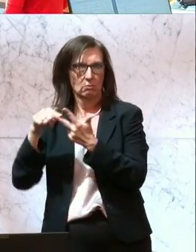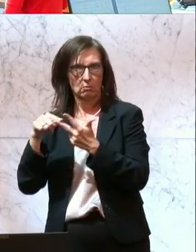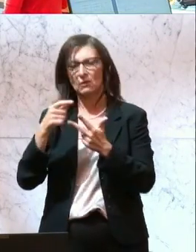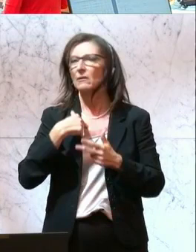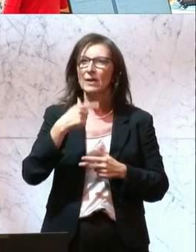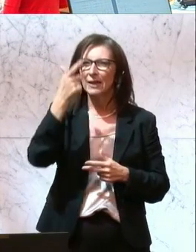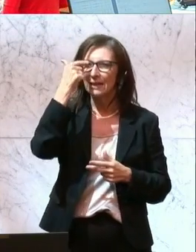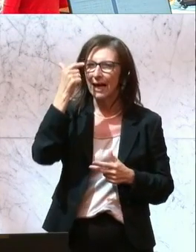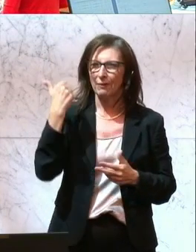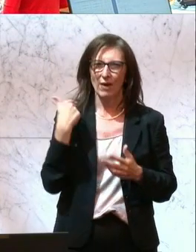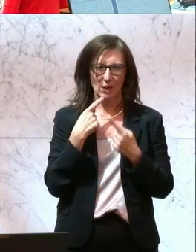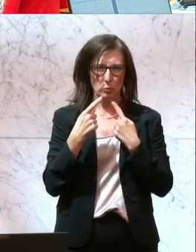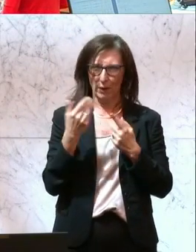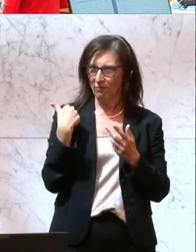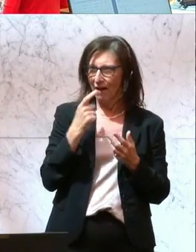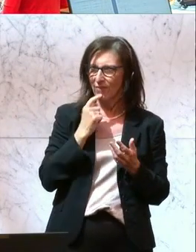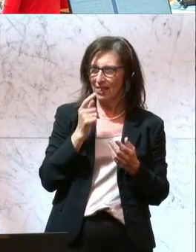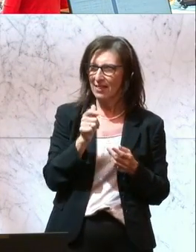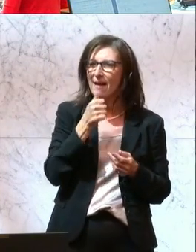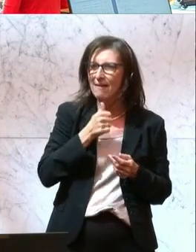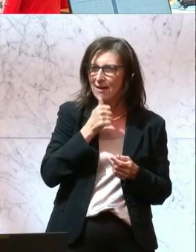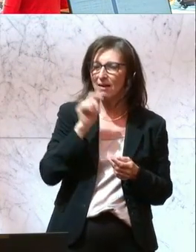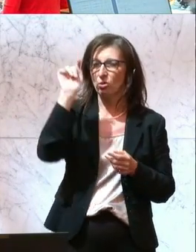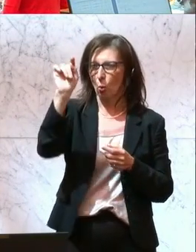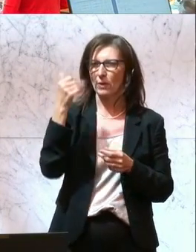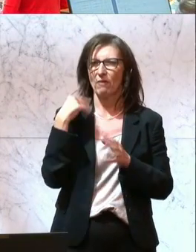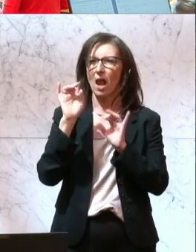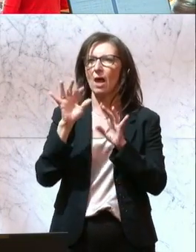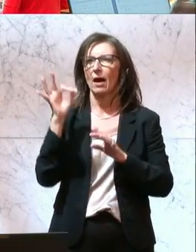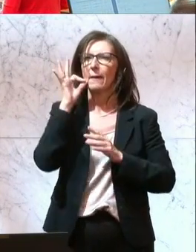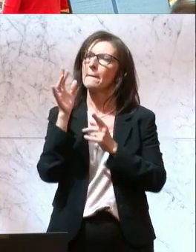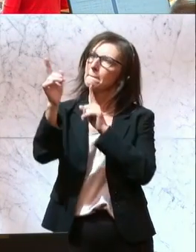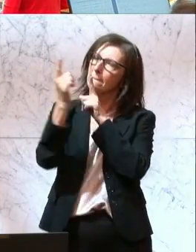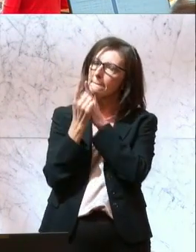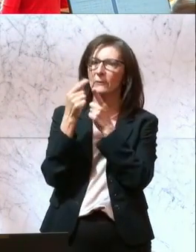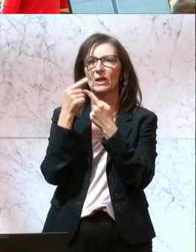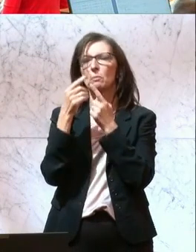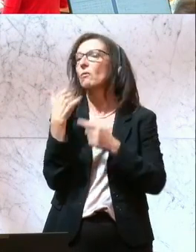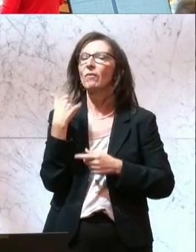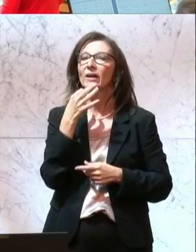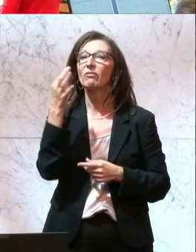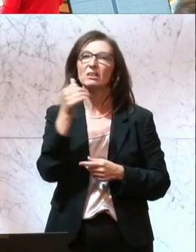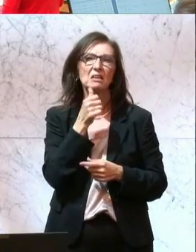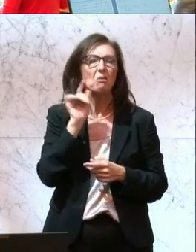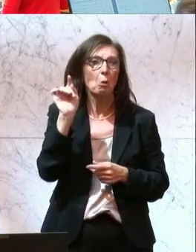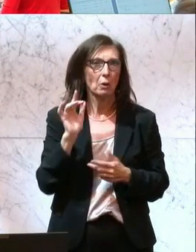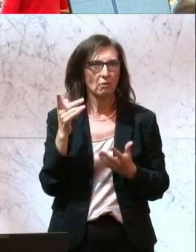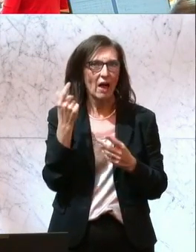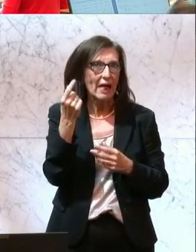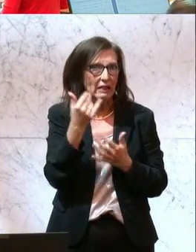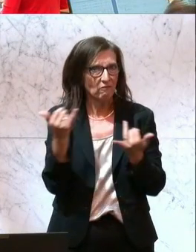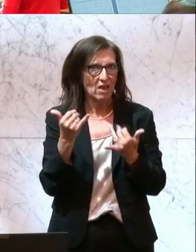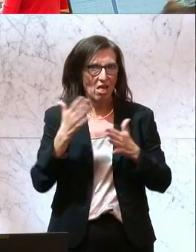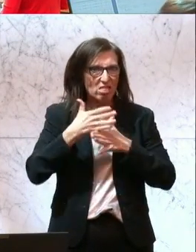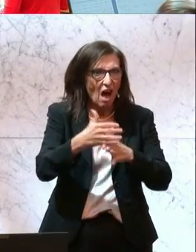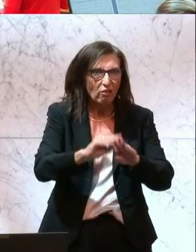an ein Gespräch, wir waren ja in Finnland und Estland mit einer Lehrerin und die haben mir gefragt, wie ist denn das eigentlich in Estland? Wie machen dort die Eltern das mit